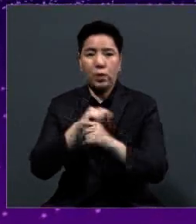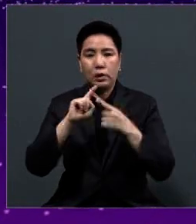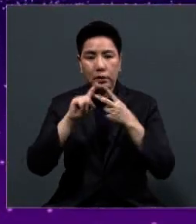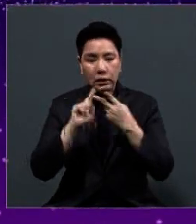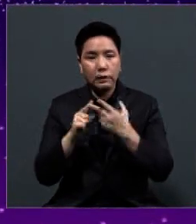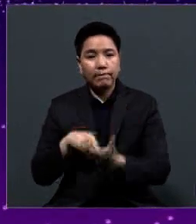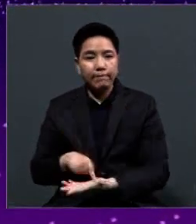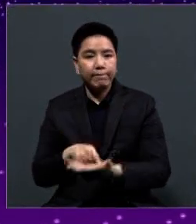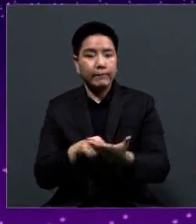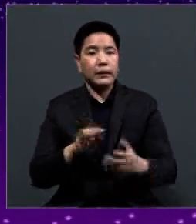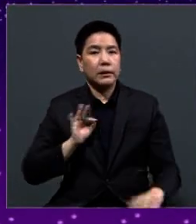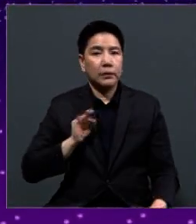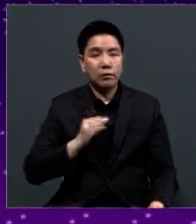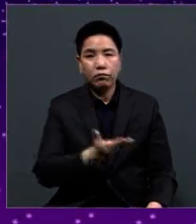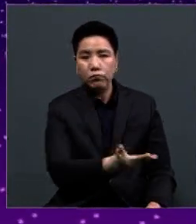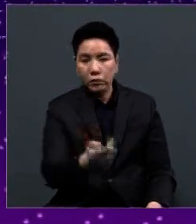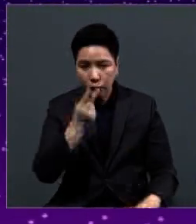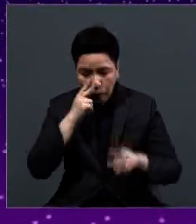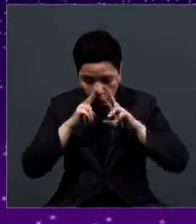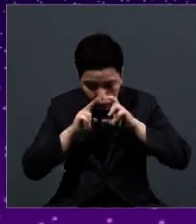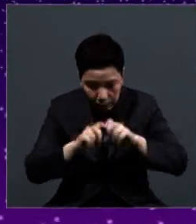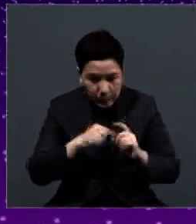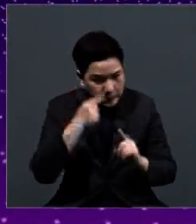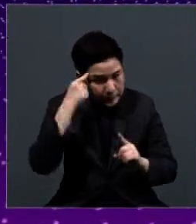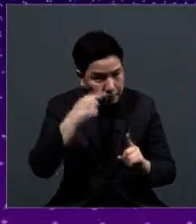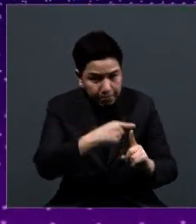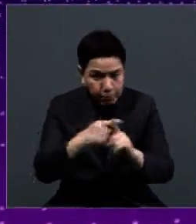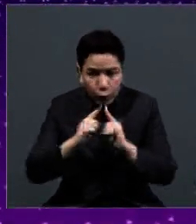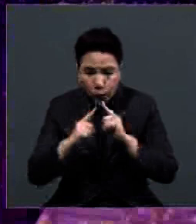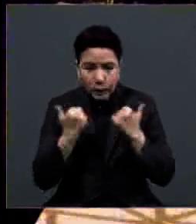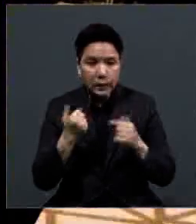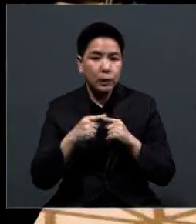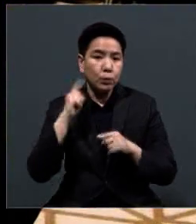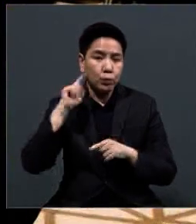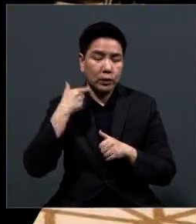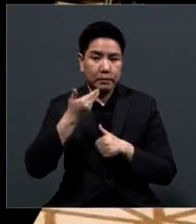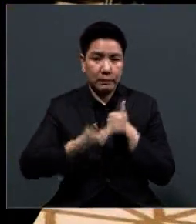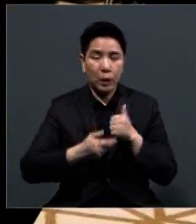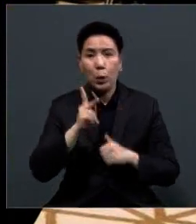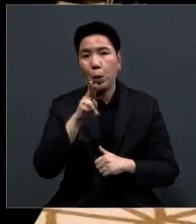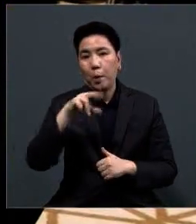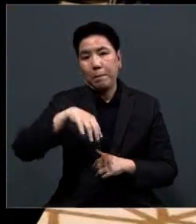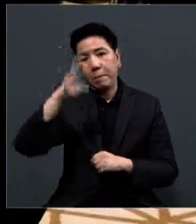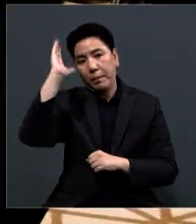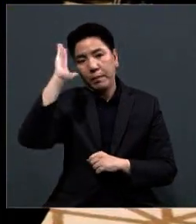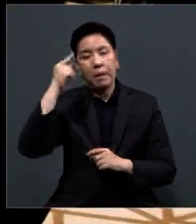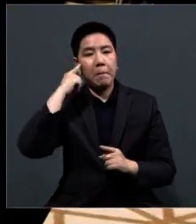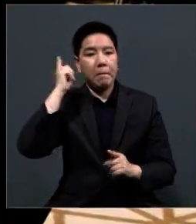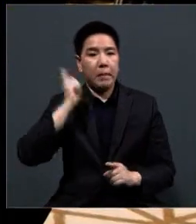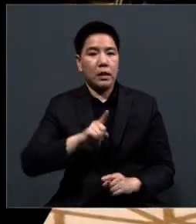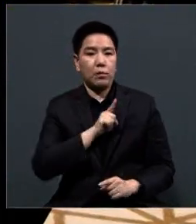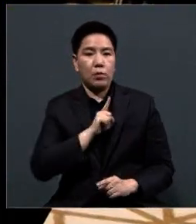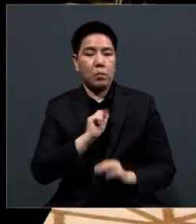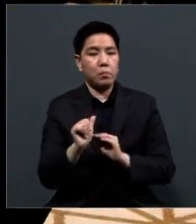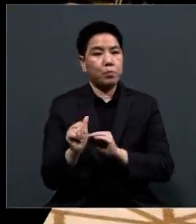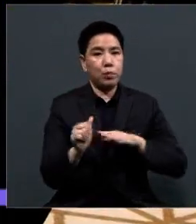เสนอต่อประเทศสมาชิกเพื่อให้เกิดการสื่อสารอย่างสร้างสรรค์ครับนางสุฤทัยเลิศเกษมอธิบดีกรมประชาสัมพันธ์ในฐานะผู้